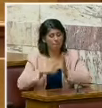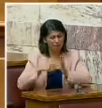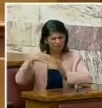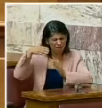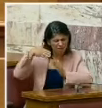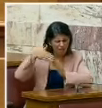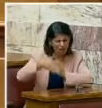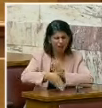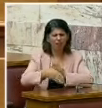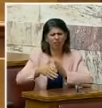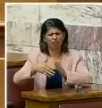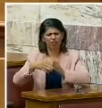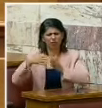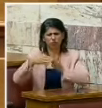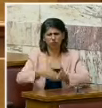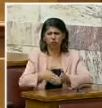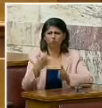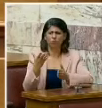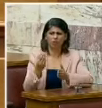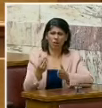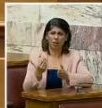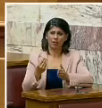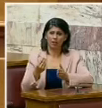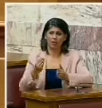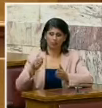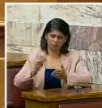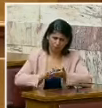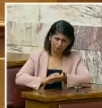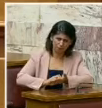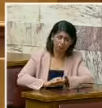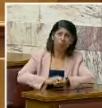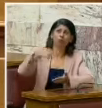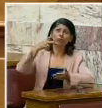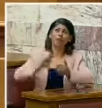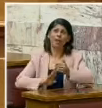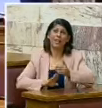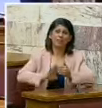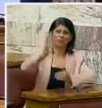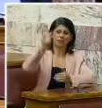τόσο μεγαλύτερη η δυνατότητα εκτείναξης του ελαττηρίου. Λοιπόν,